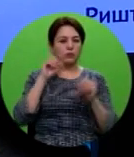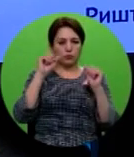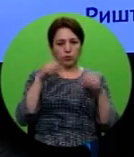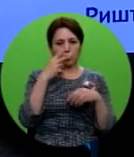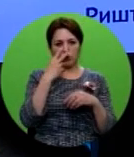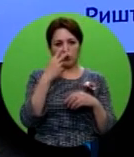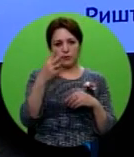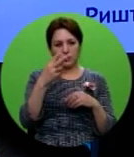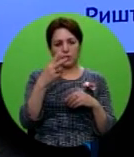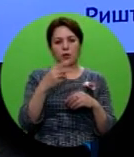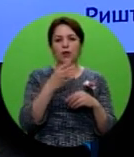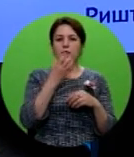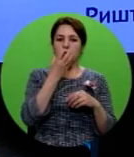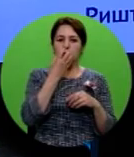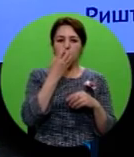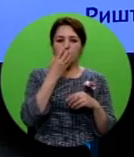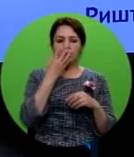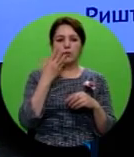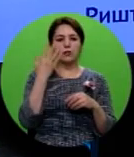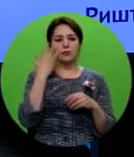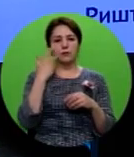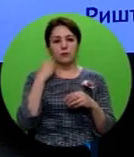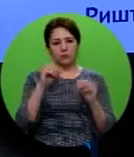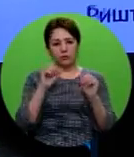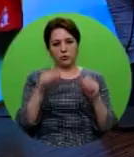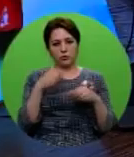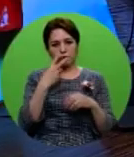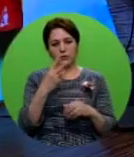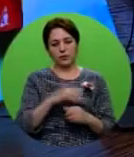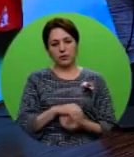небольшие вкрапления теплых оттенков.